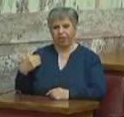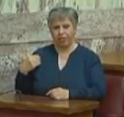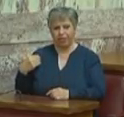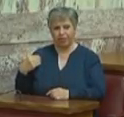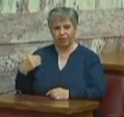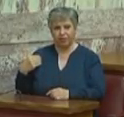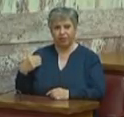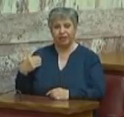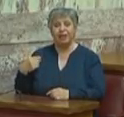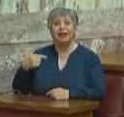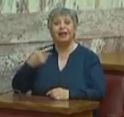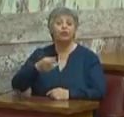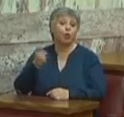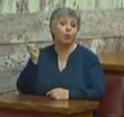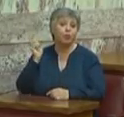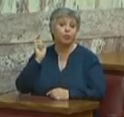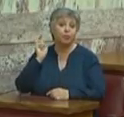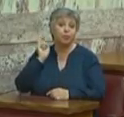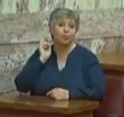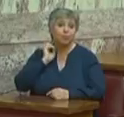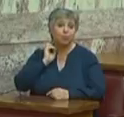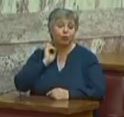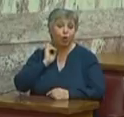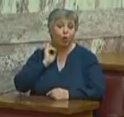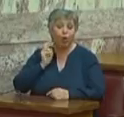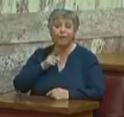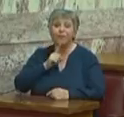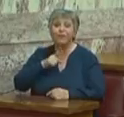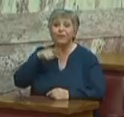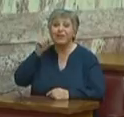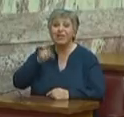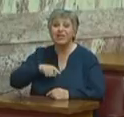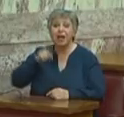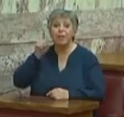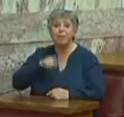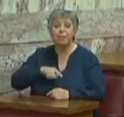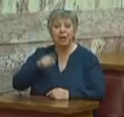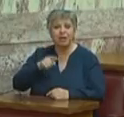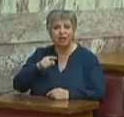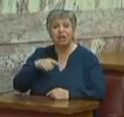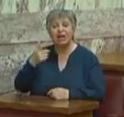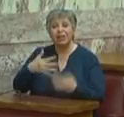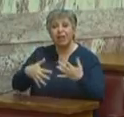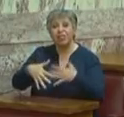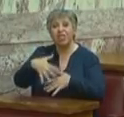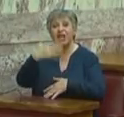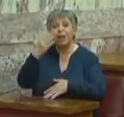πέρασε από το πρωτόκολλο του Υπουργείου Δικαιοσύνης την ίδια μέρα που έφτασε, 15 Πέμπτου